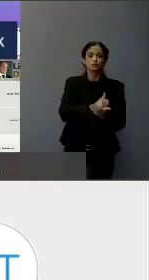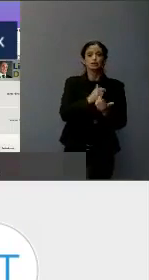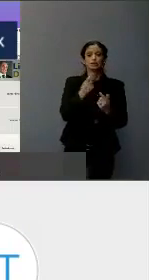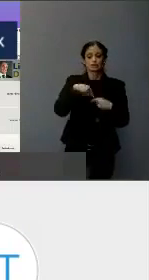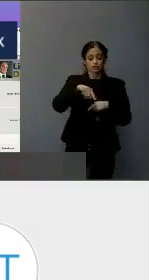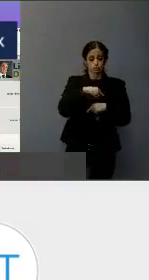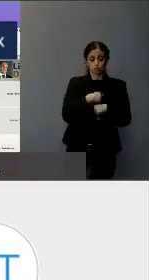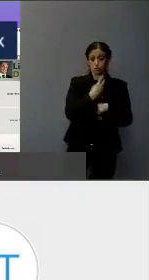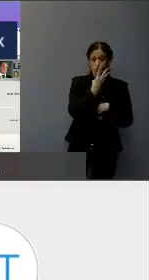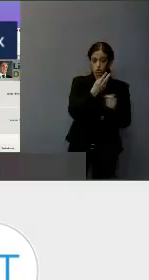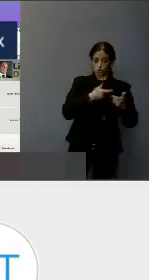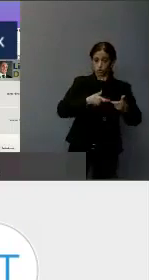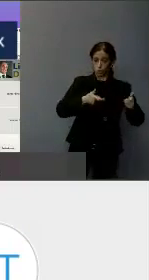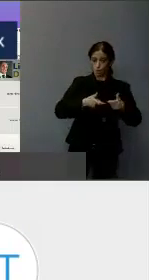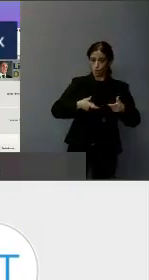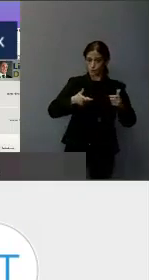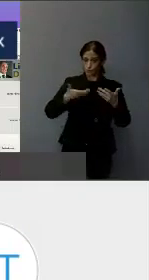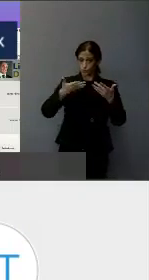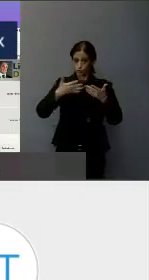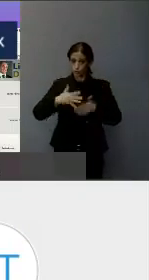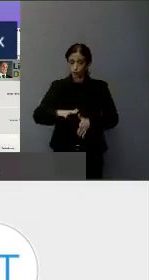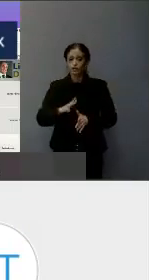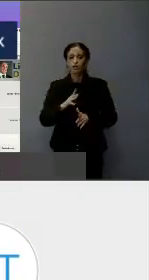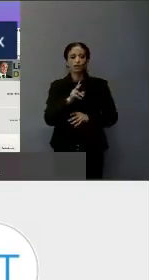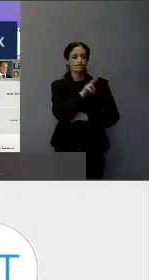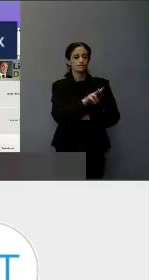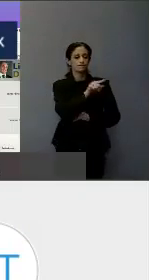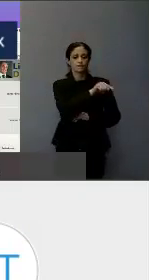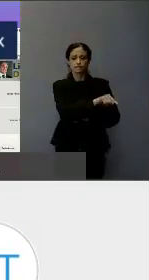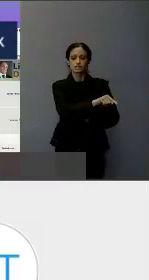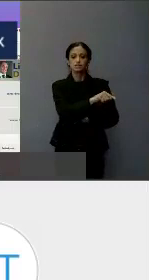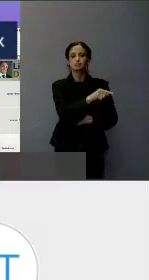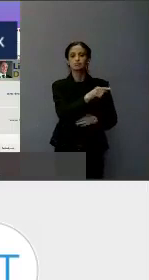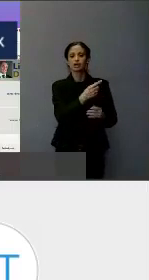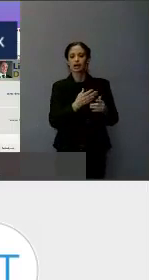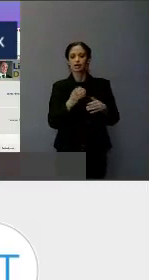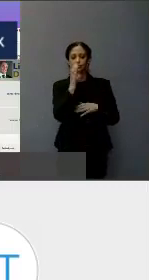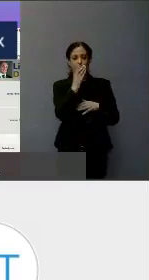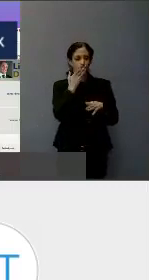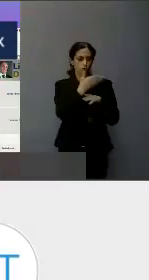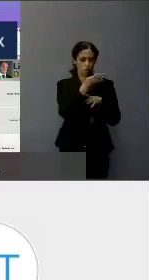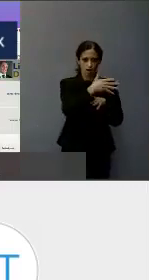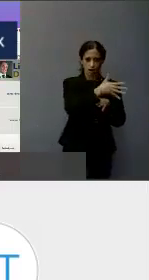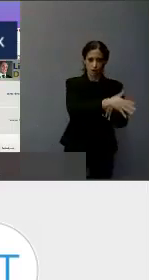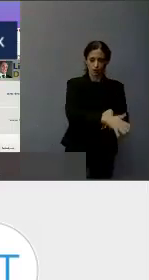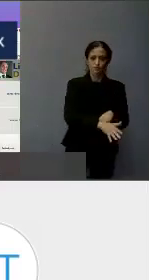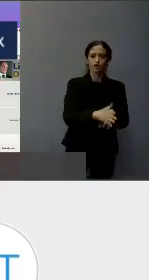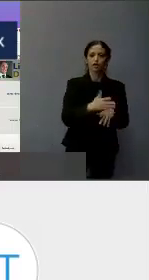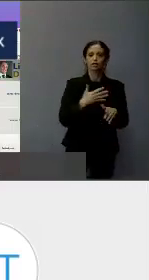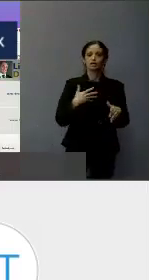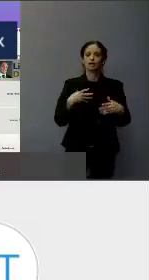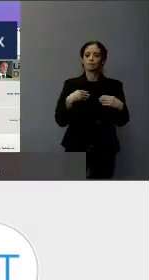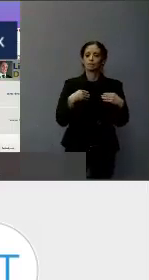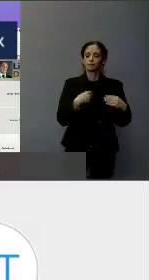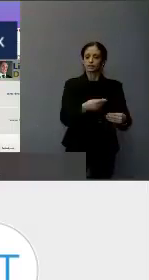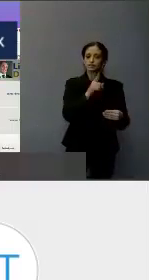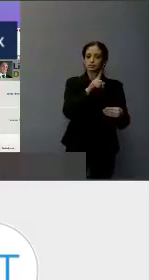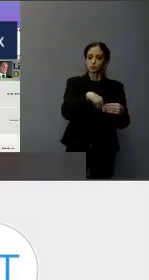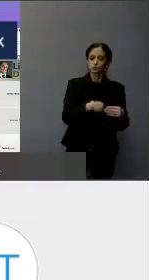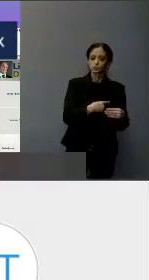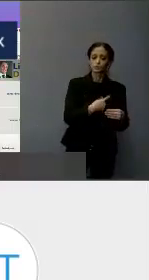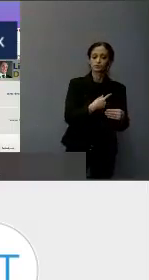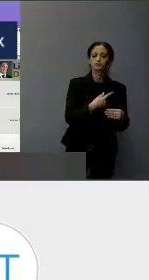commissioni e a vesima sono state fatte anche dei sopralluoghi con la partecipazione anche dei